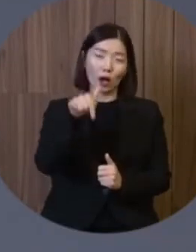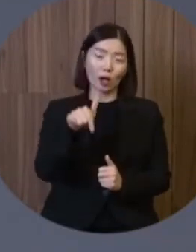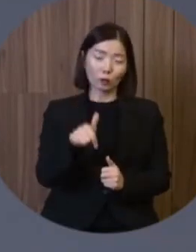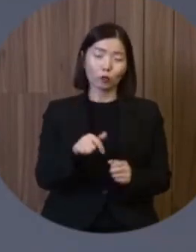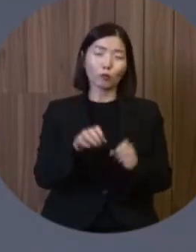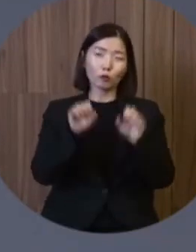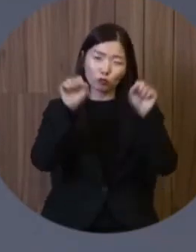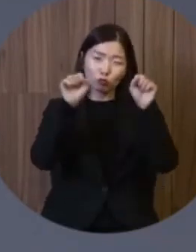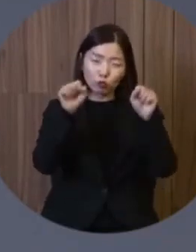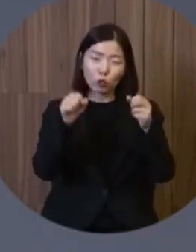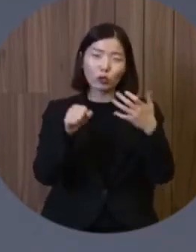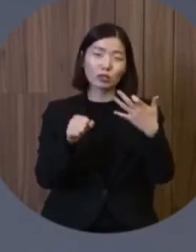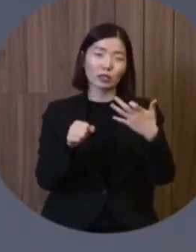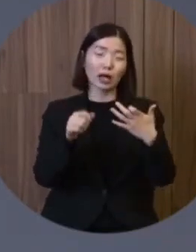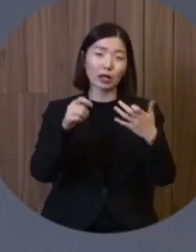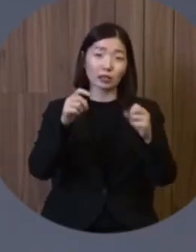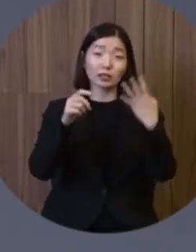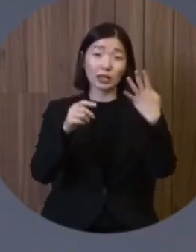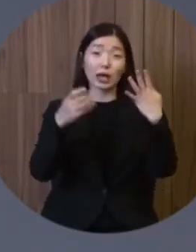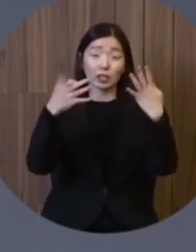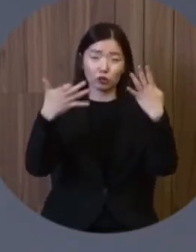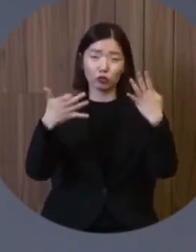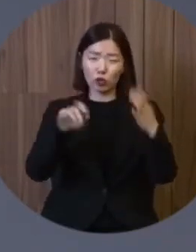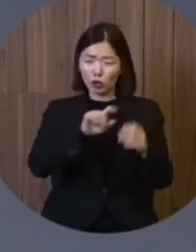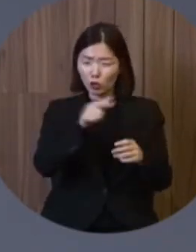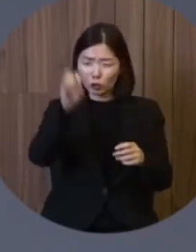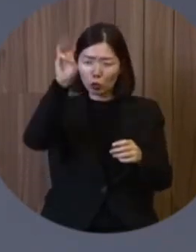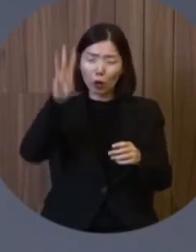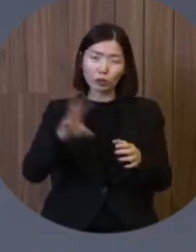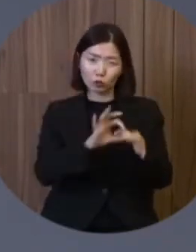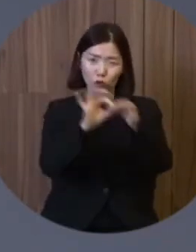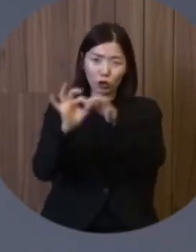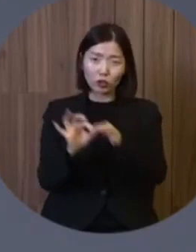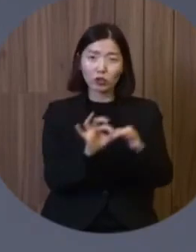혁명 그리고 5.18 광주민주화운동으로 이어진